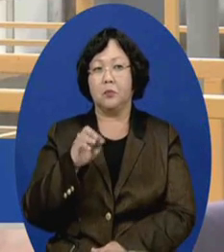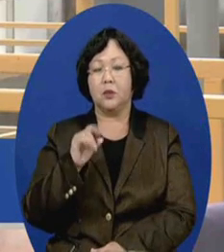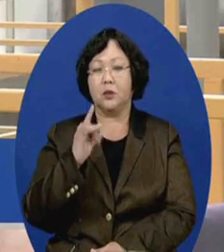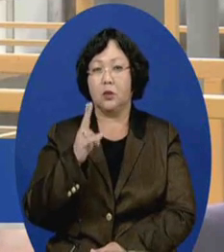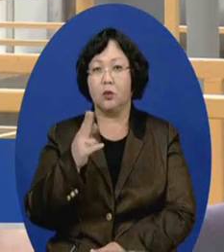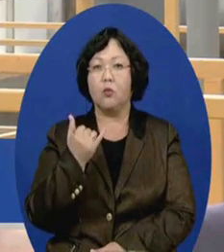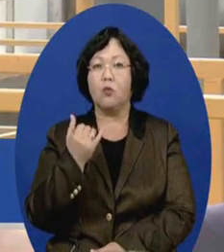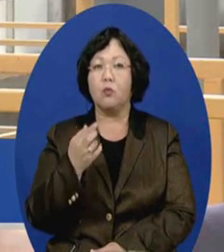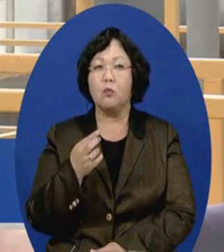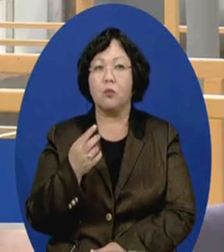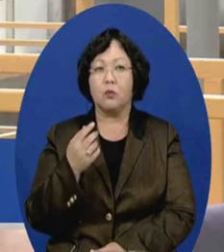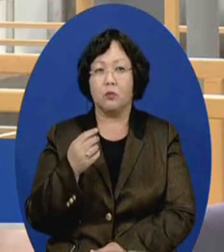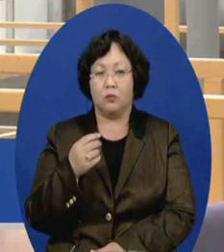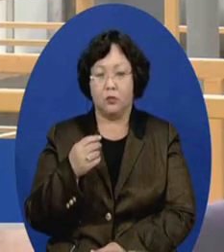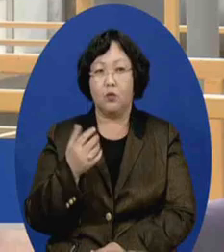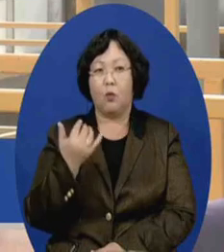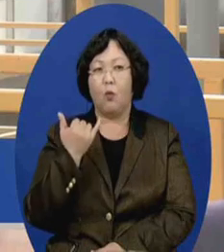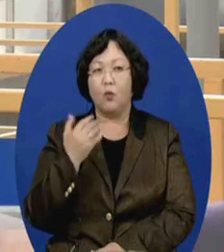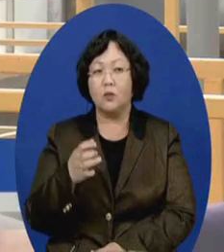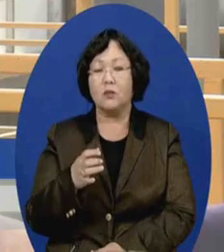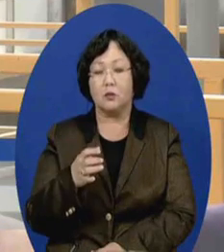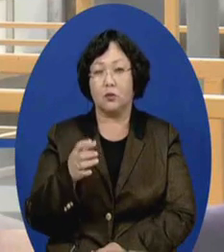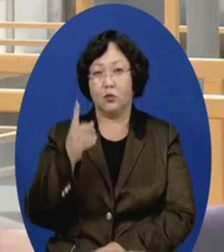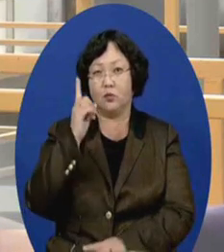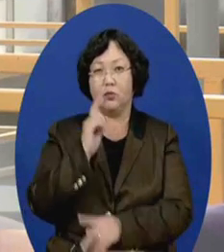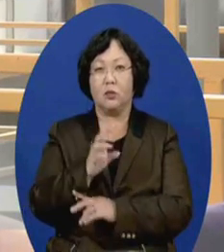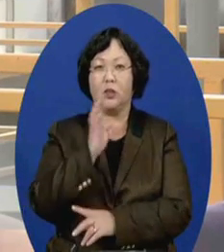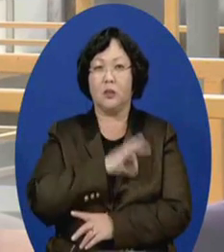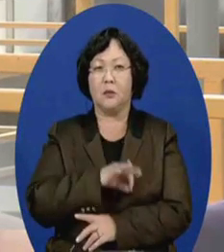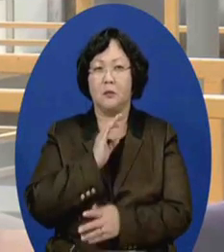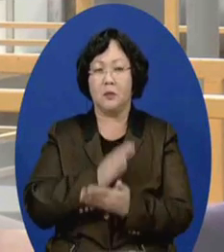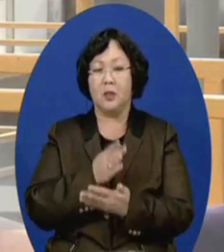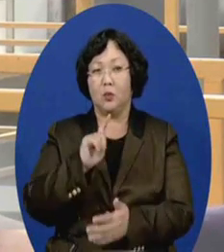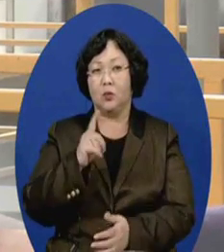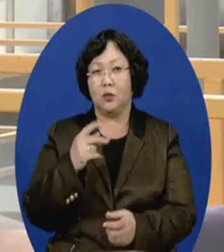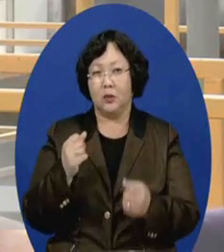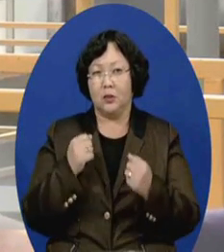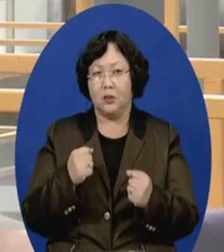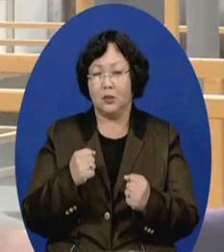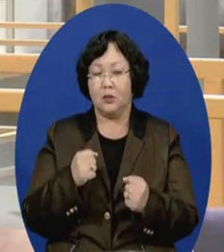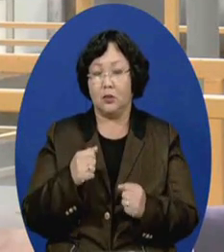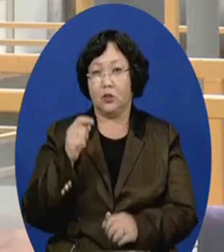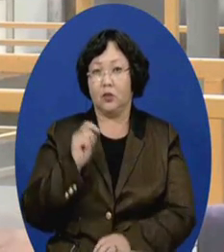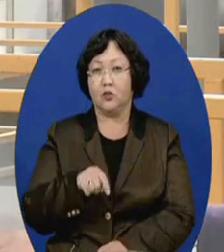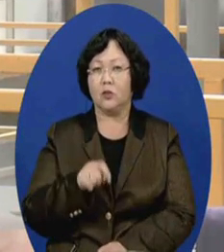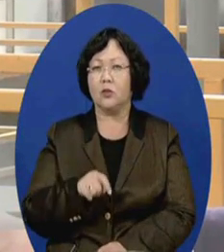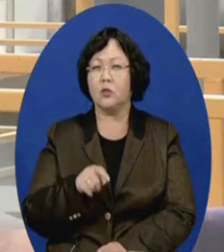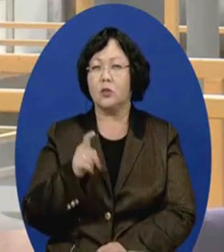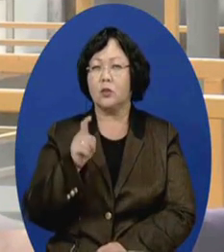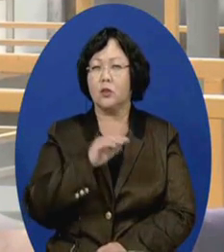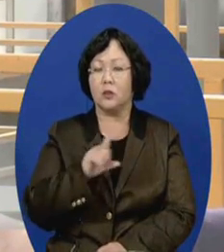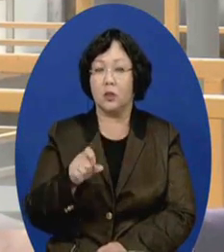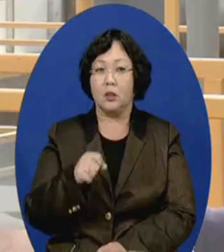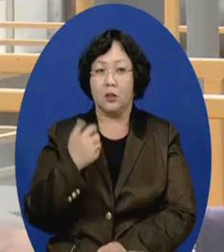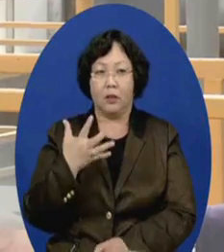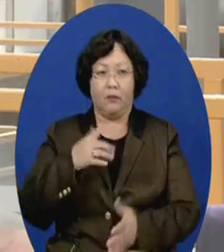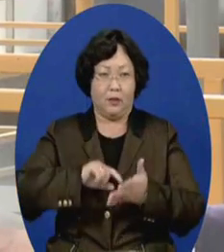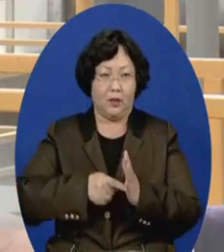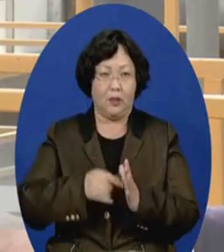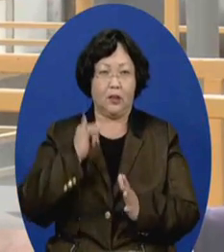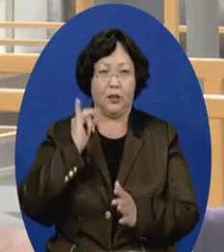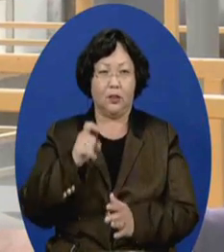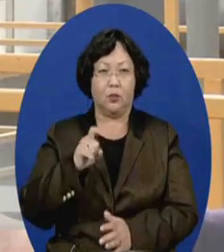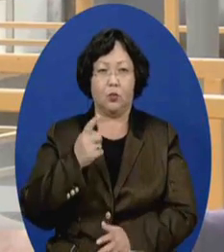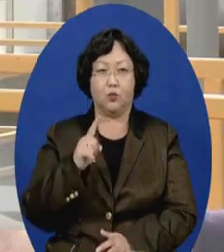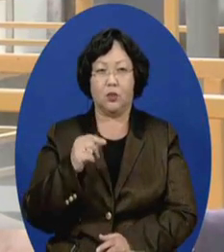хоног цэвэрлж байна. Одоо хүчин чадал нь бол одоо 5 дахин одоогийн хэрэглээг бол 5 дахин их юм хүчин